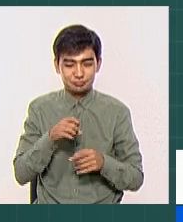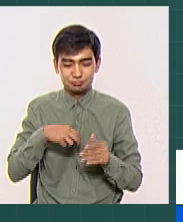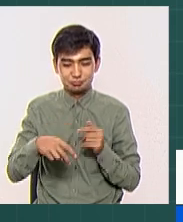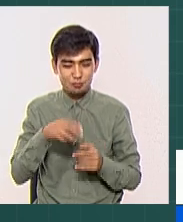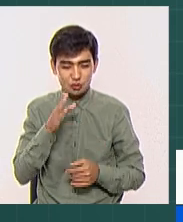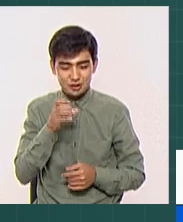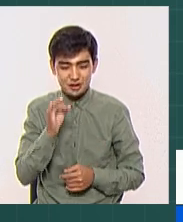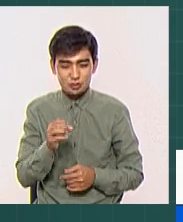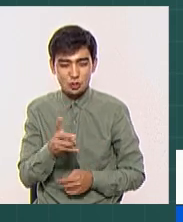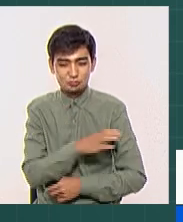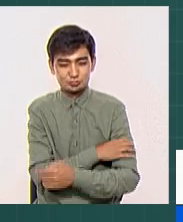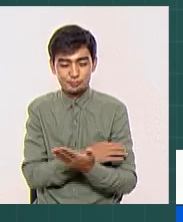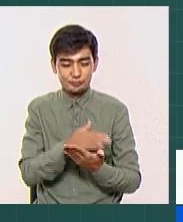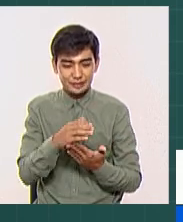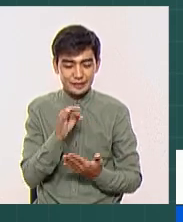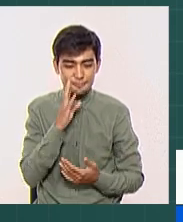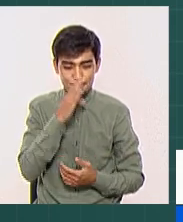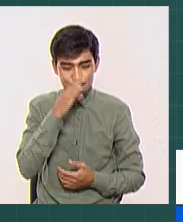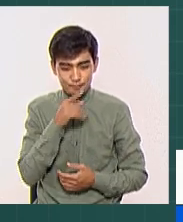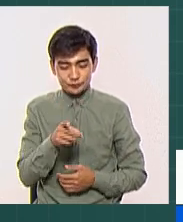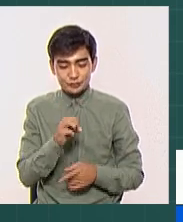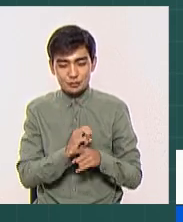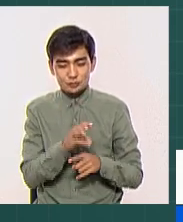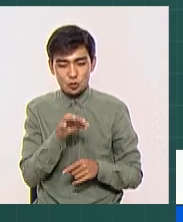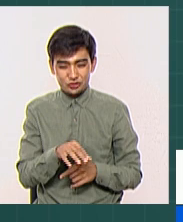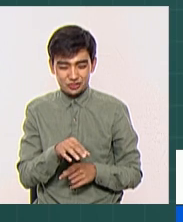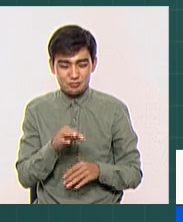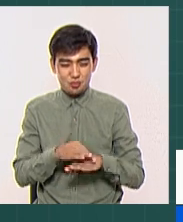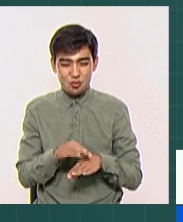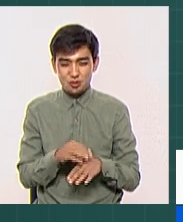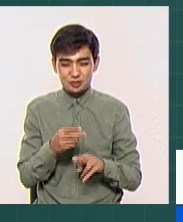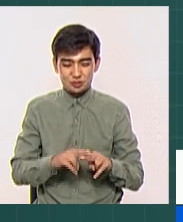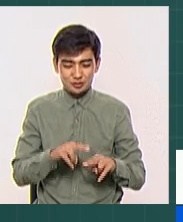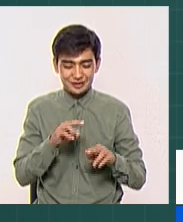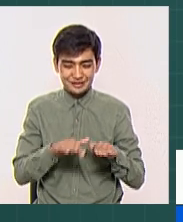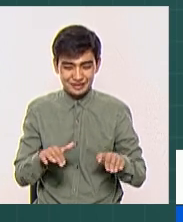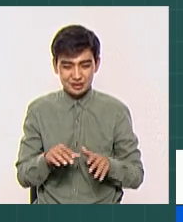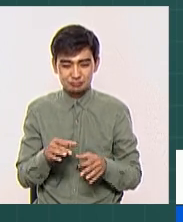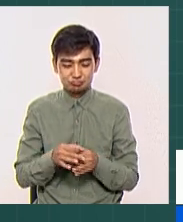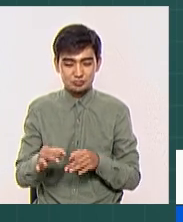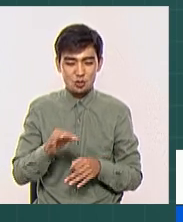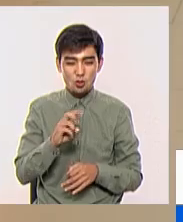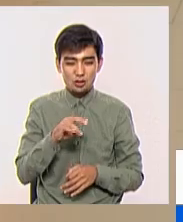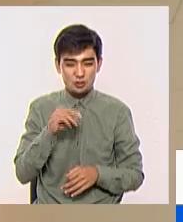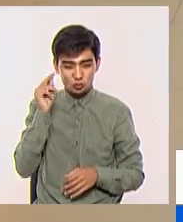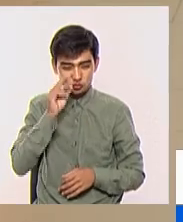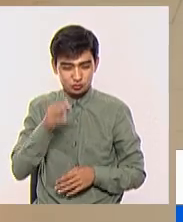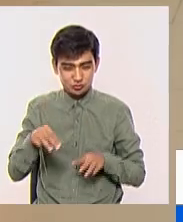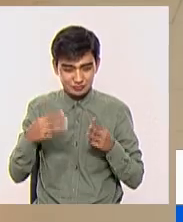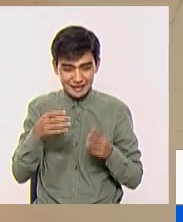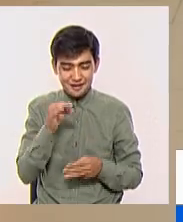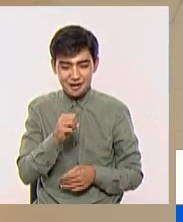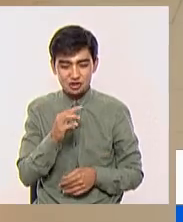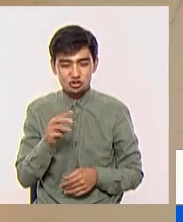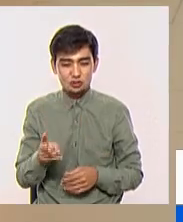қызуы көтерілген оқушылар мен ата-анасы коронавируспен ауырып жатқан балалар үйден онлайн оқиды. Әрі ашық мәртебесі қызыл деп